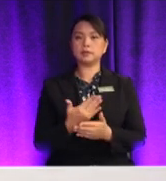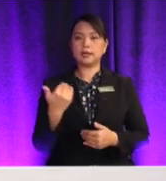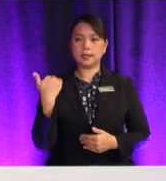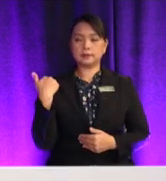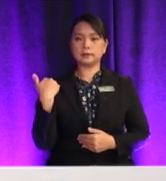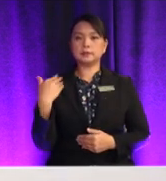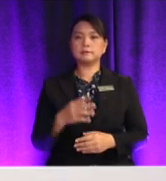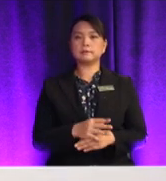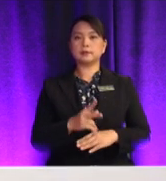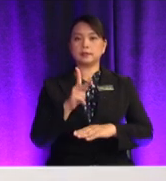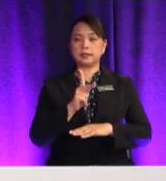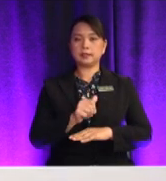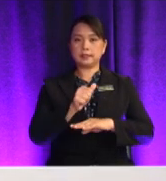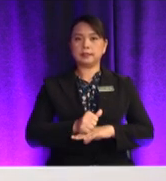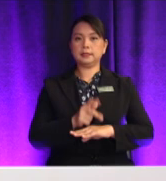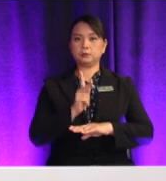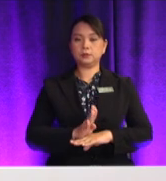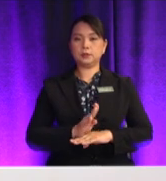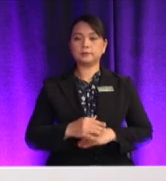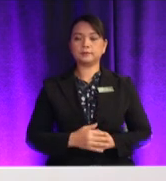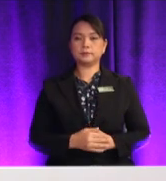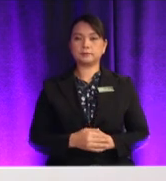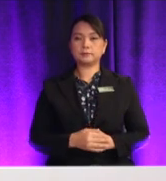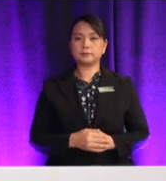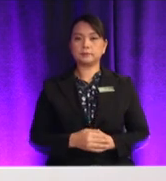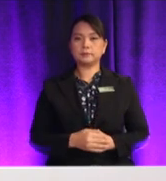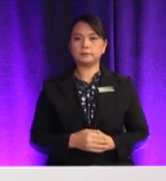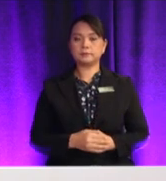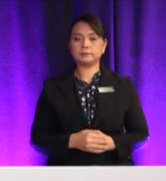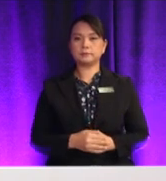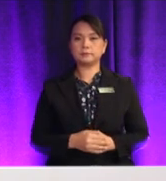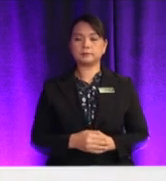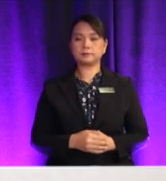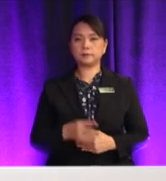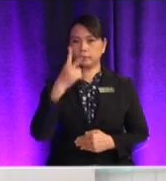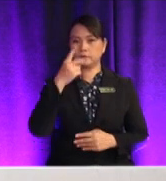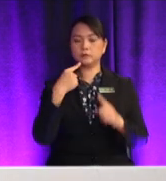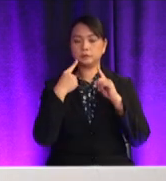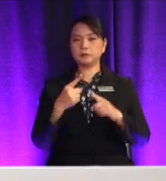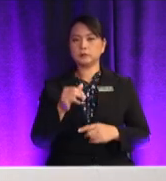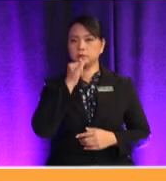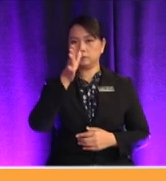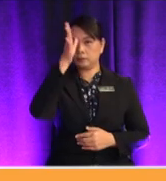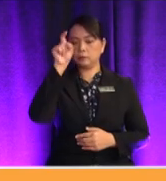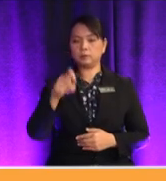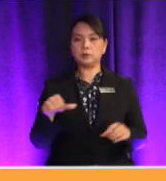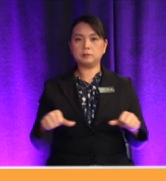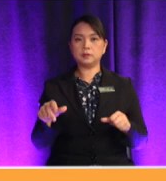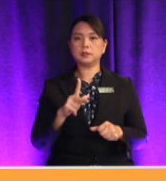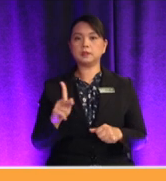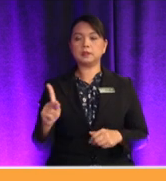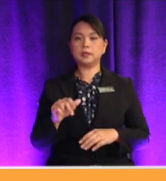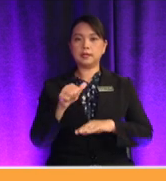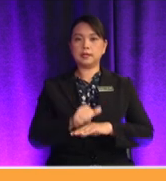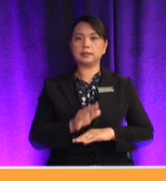Okey. Okey. Tengok betul tak jawapan dia. Ten ten ten ten. Alright. Okey, ibu bapa Hanish perlu mengamalkan adat dan budaya. Di